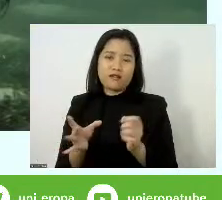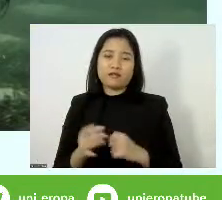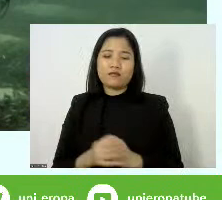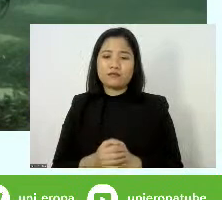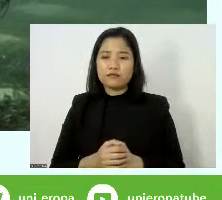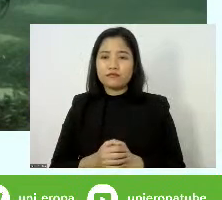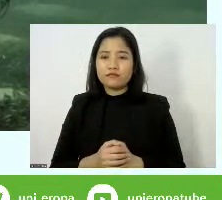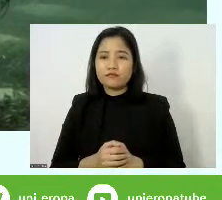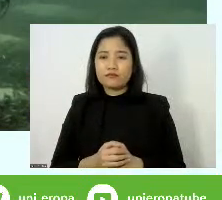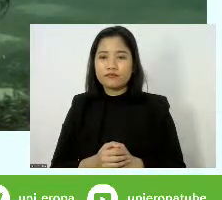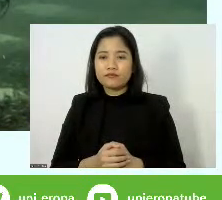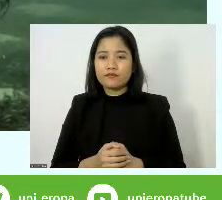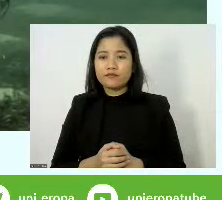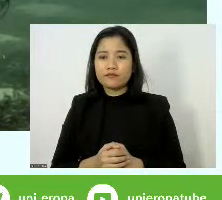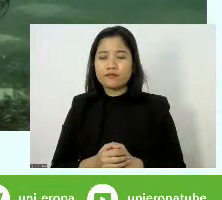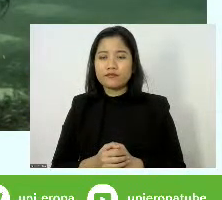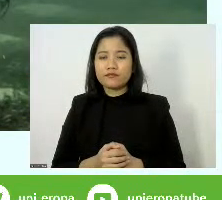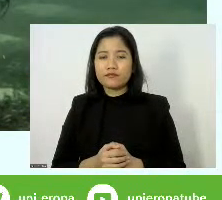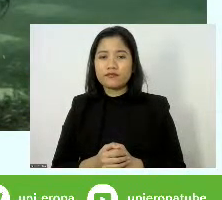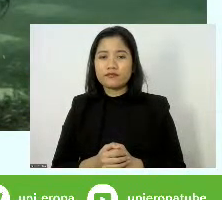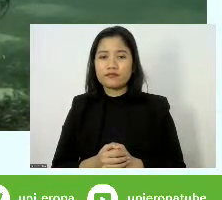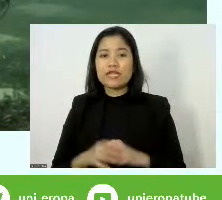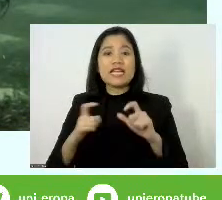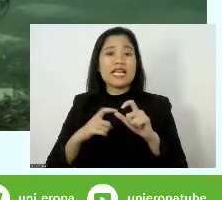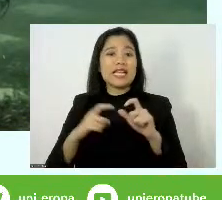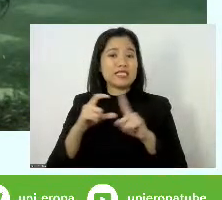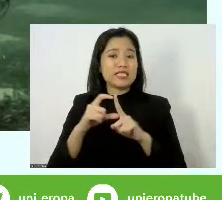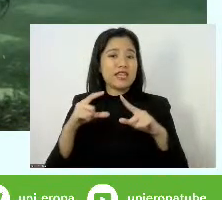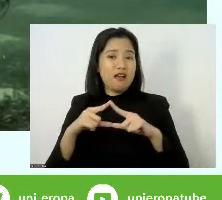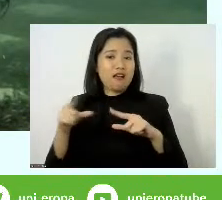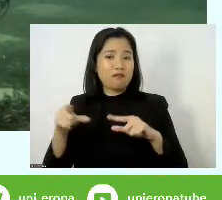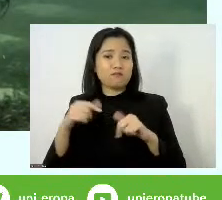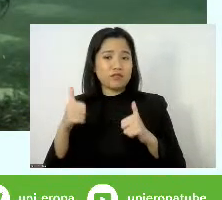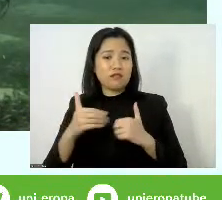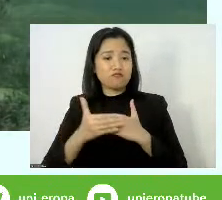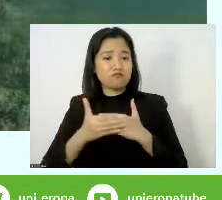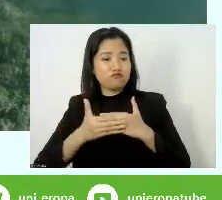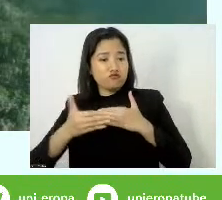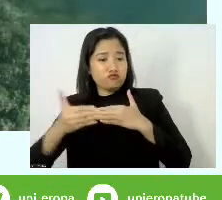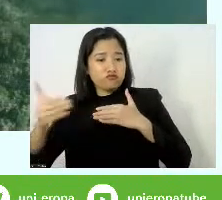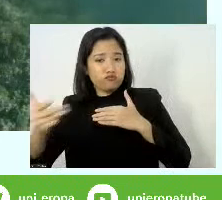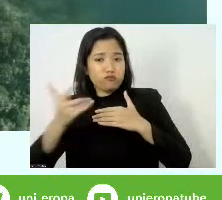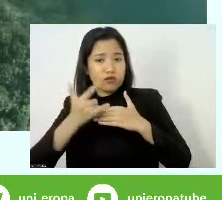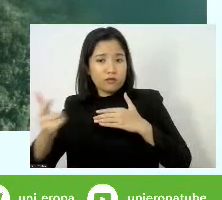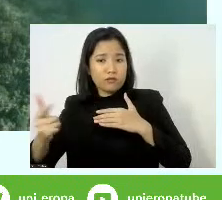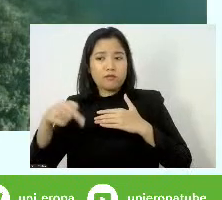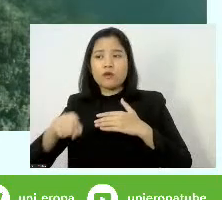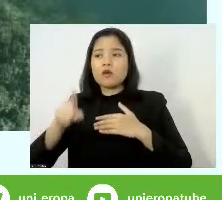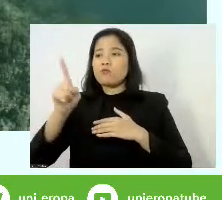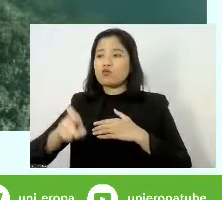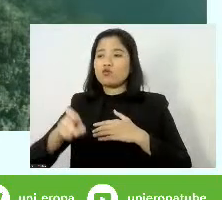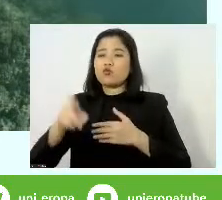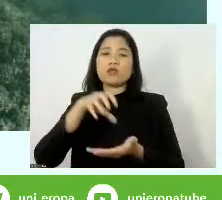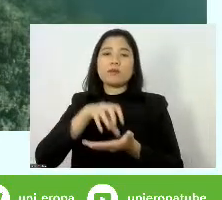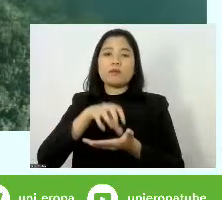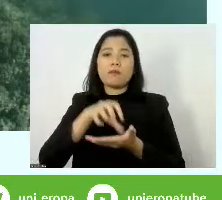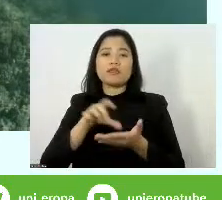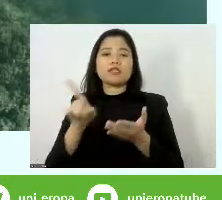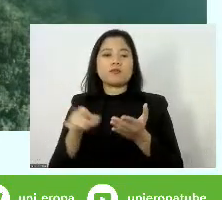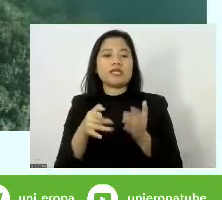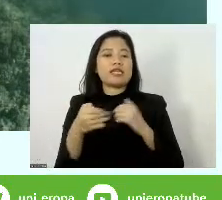budaya alam tadi bisa-bisa langgeng itu dibutuhkan hanyalah support system dia butuh tempat untuk bertelur